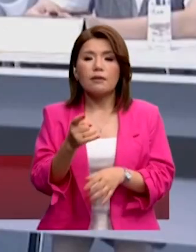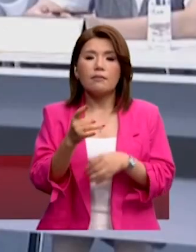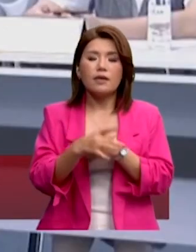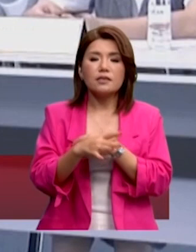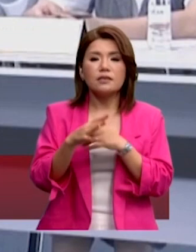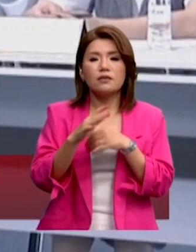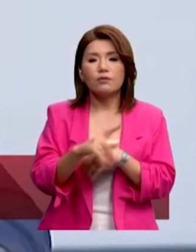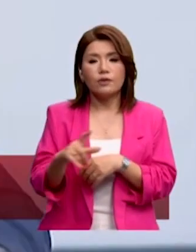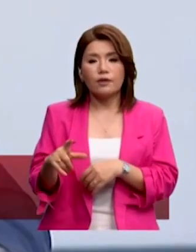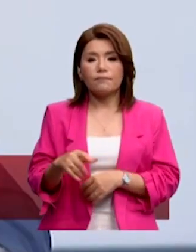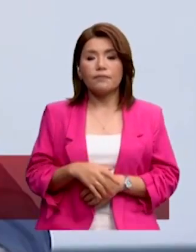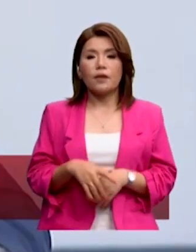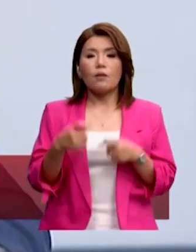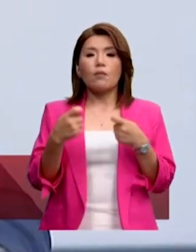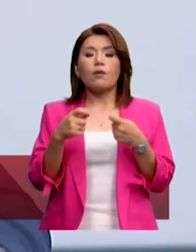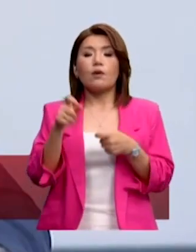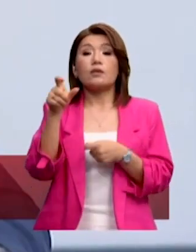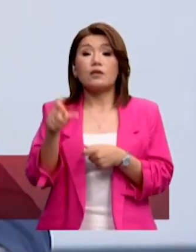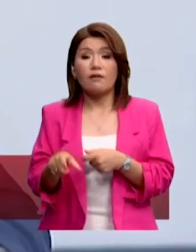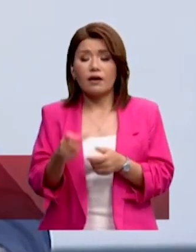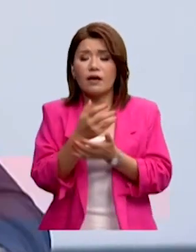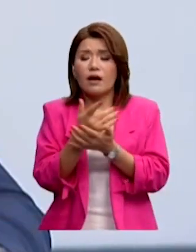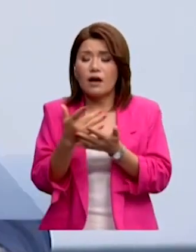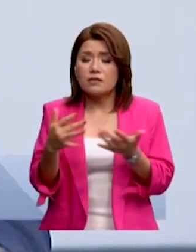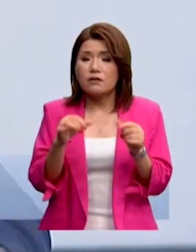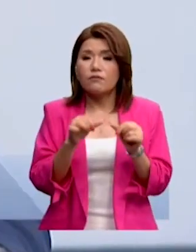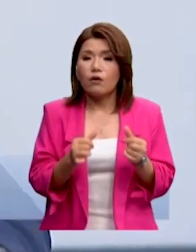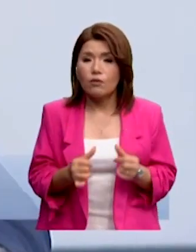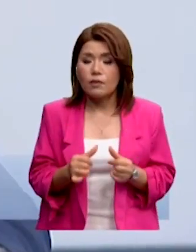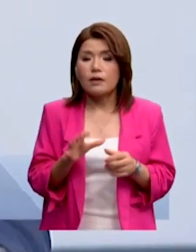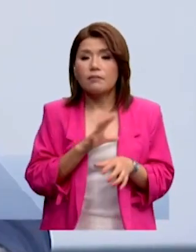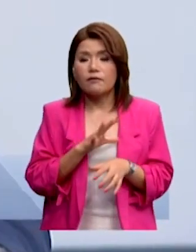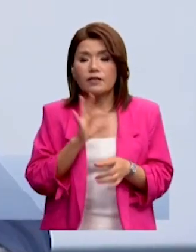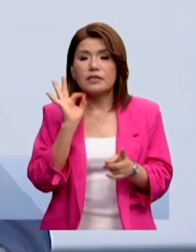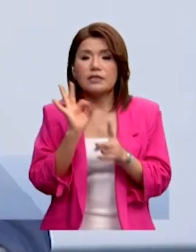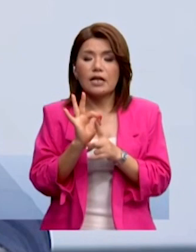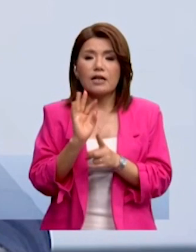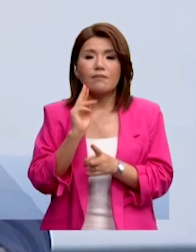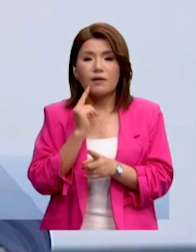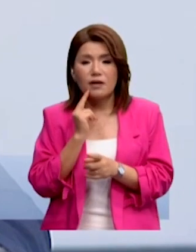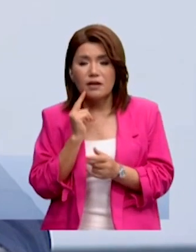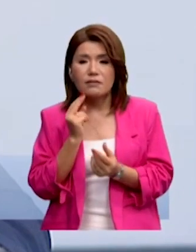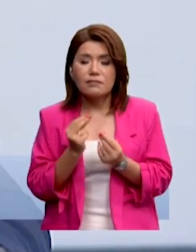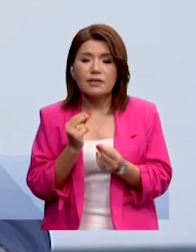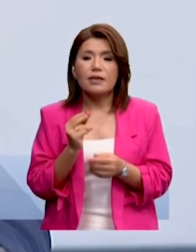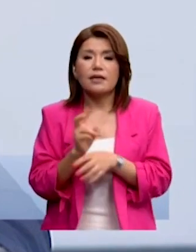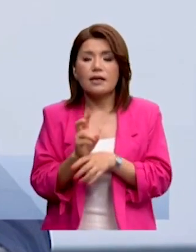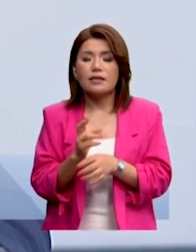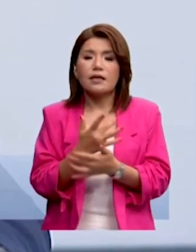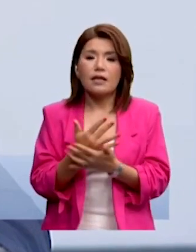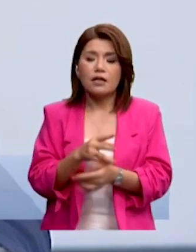слоев населения. Торговля людьми проявляется в разных формах. И совершается с целью сексуальной эксплуатации, принудительного